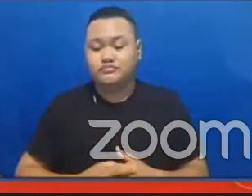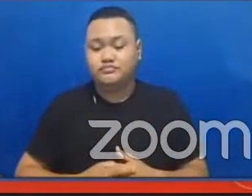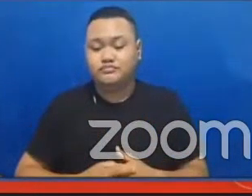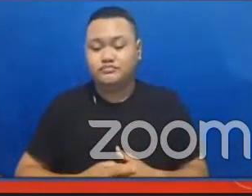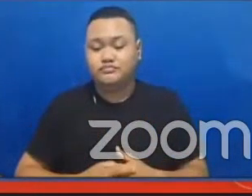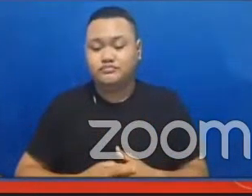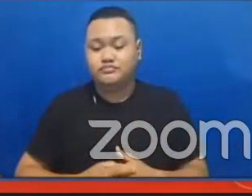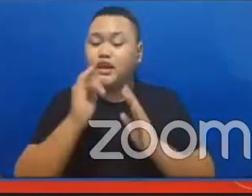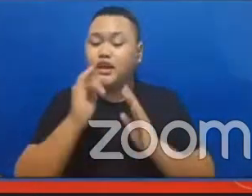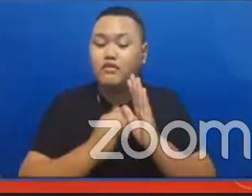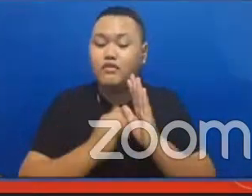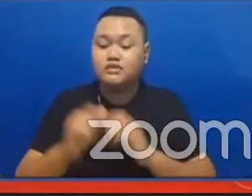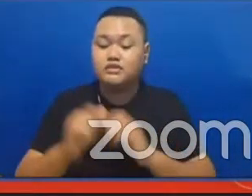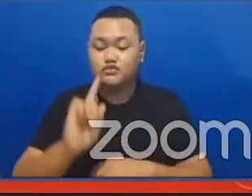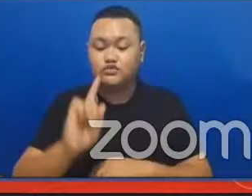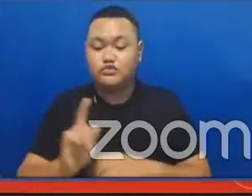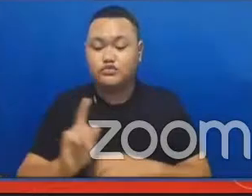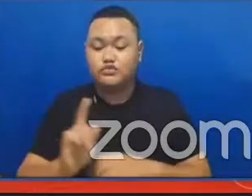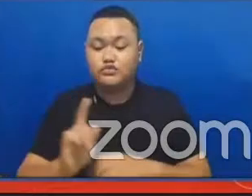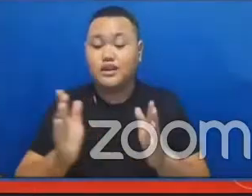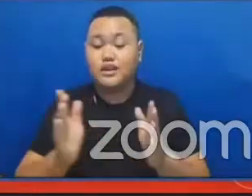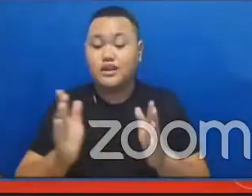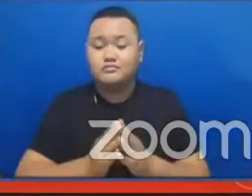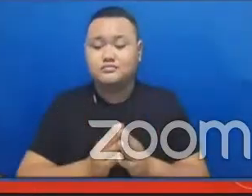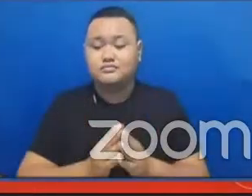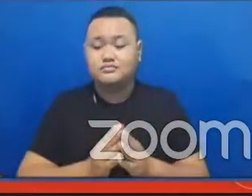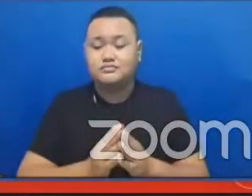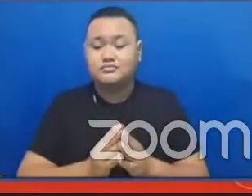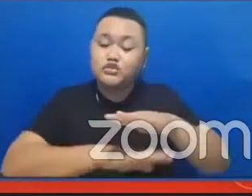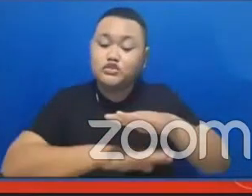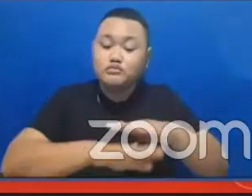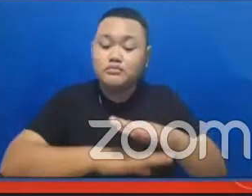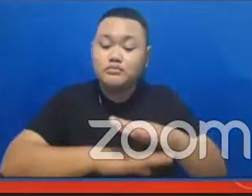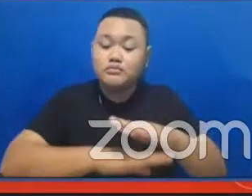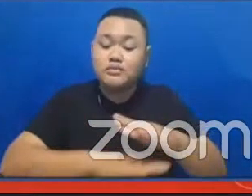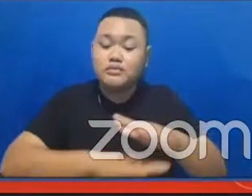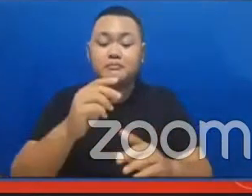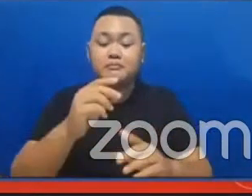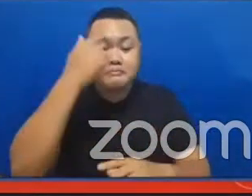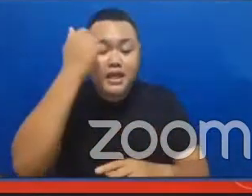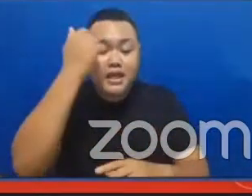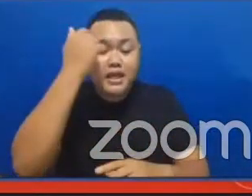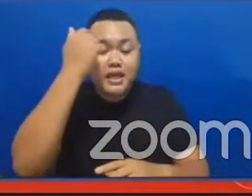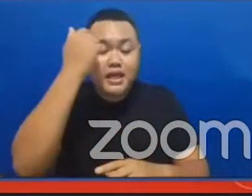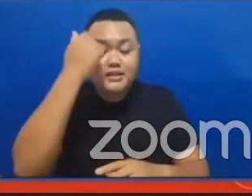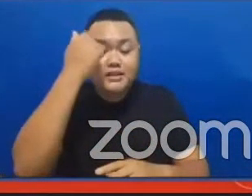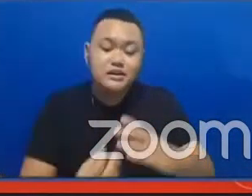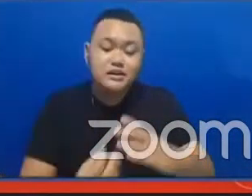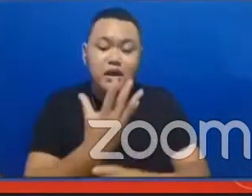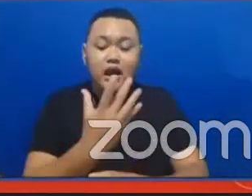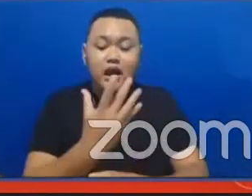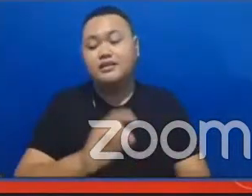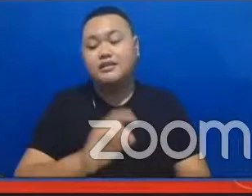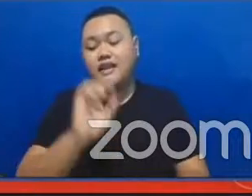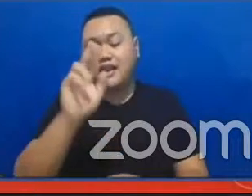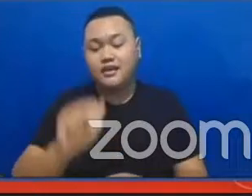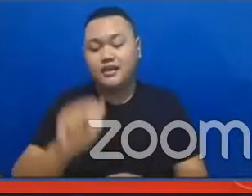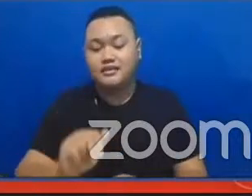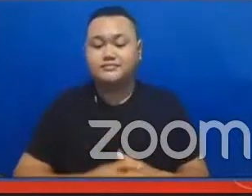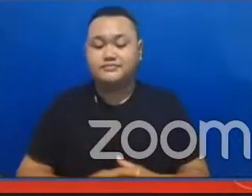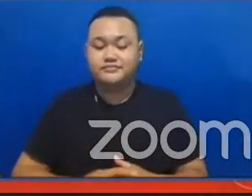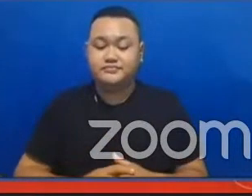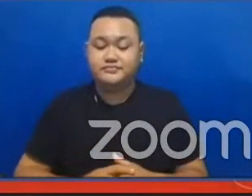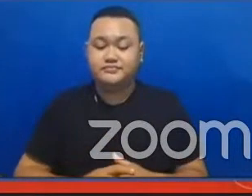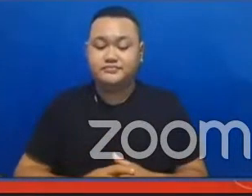evaluasi, dan mengembangkan sebuah RPP yang runut terkait dengan apa standar kompetensi yang diharapkan dalam